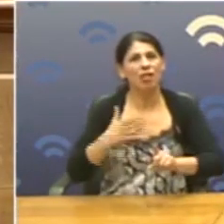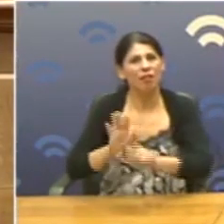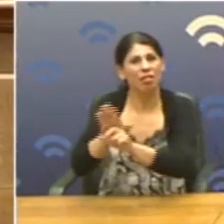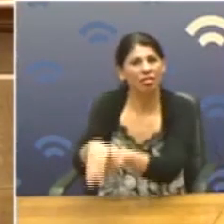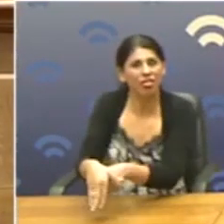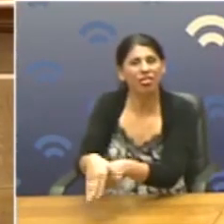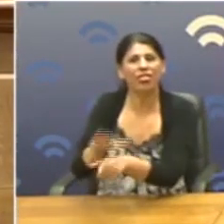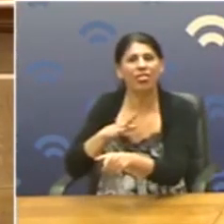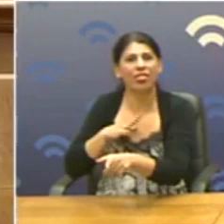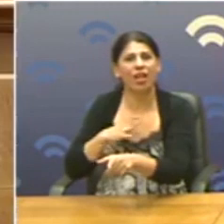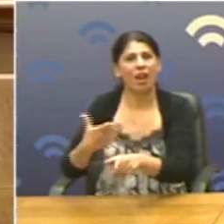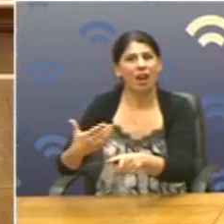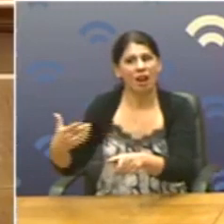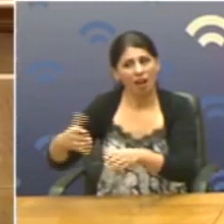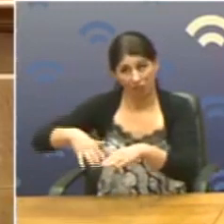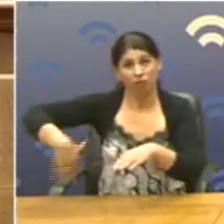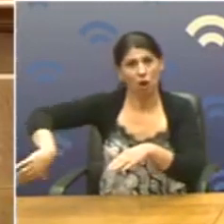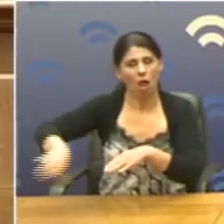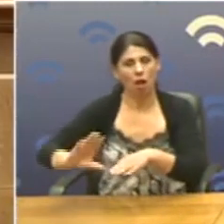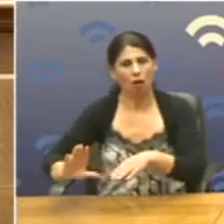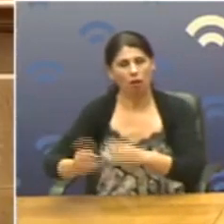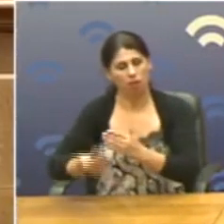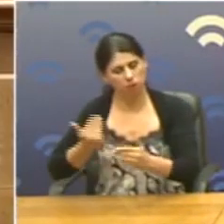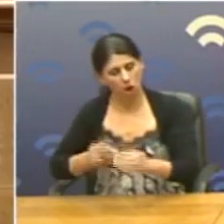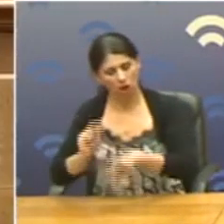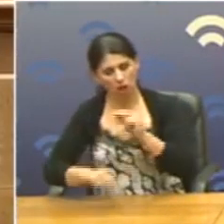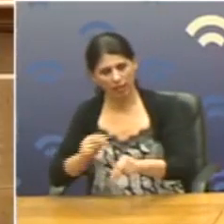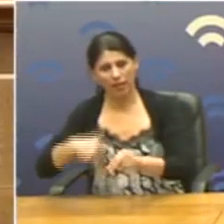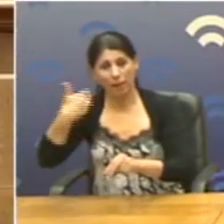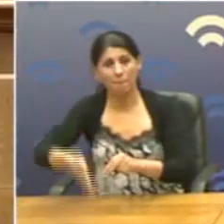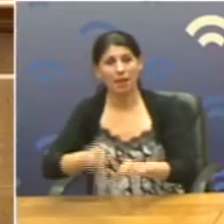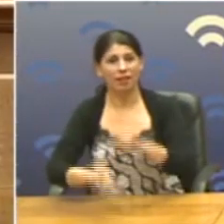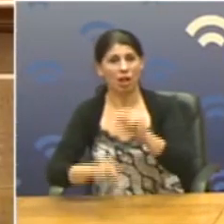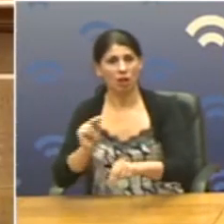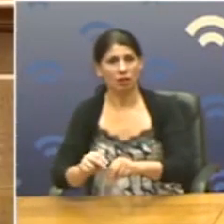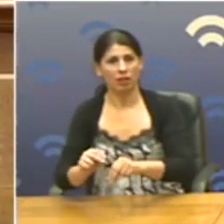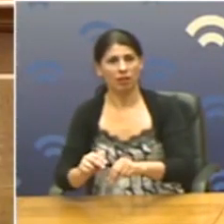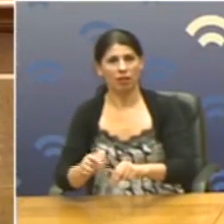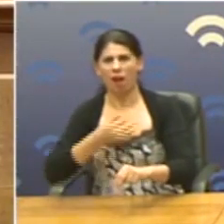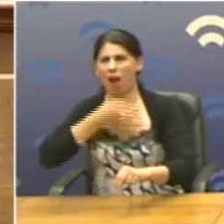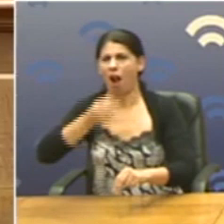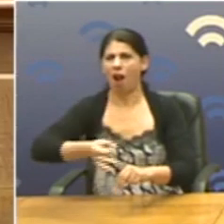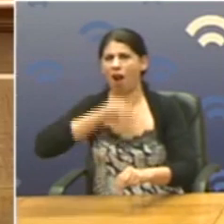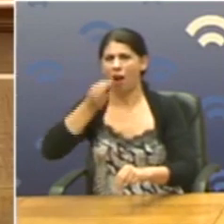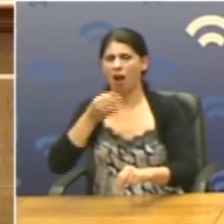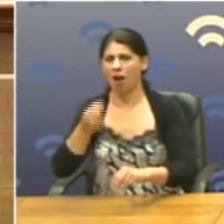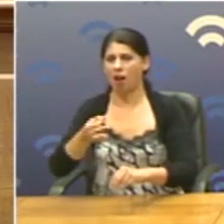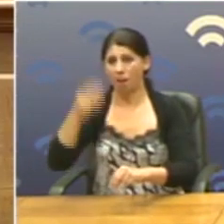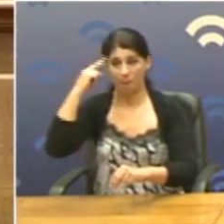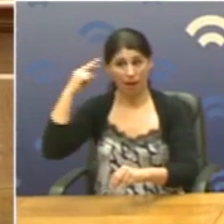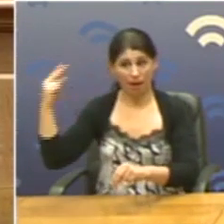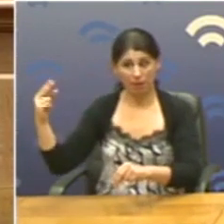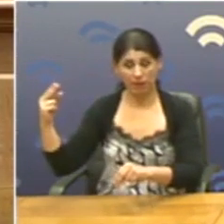τυχαία, τόσο προεκλογικά όσο και μετεκλογικά κάνατε σημαία σας το ακαδημαϊκό άσυλο, που ήταν